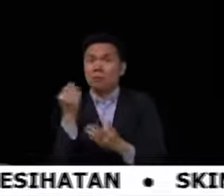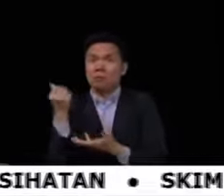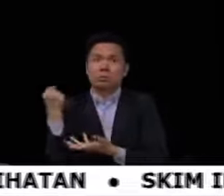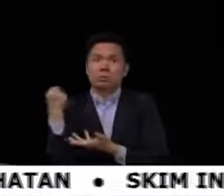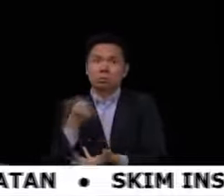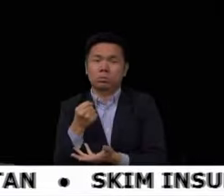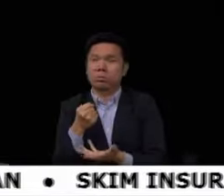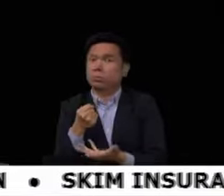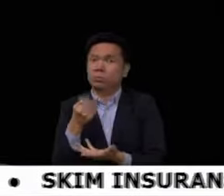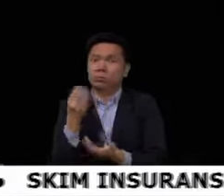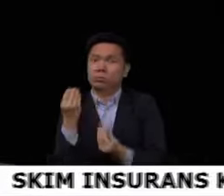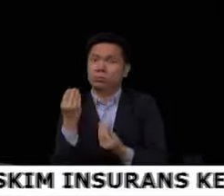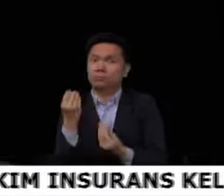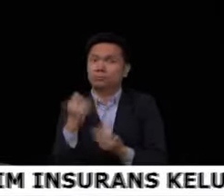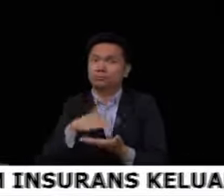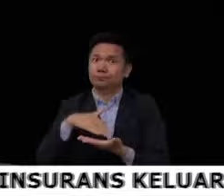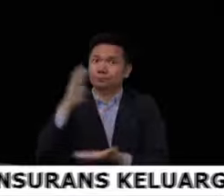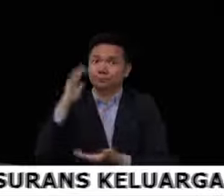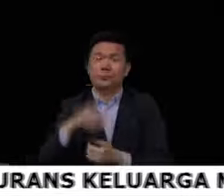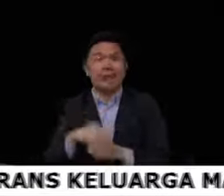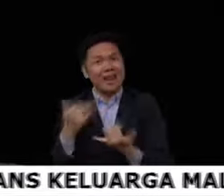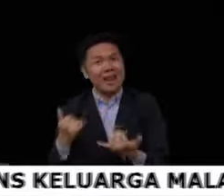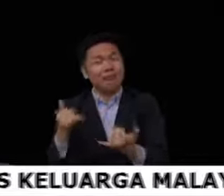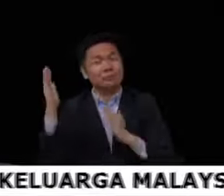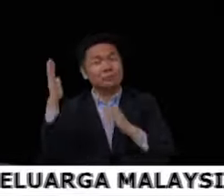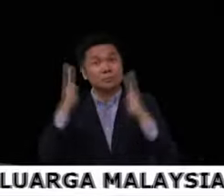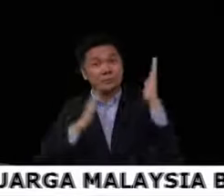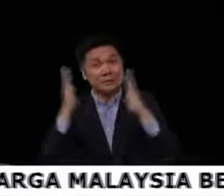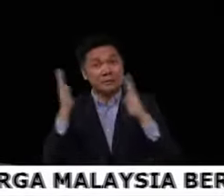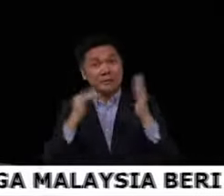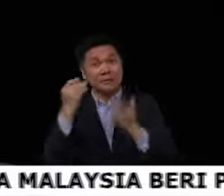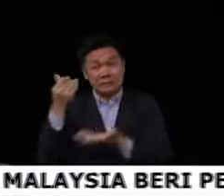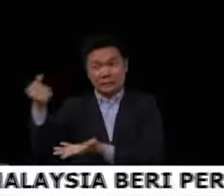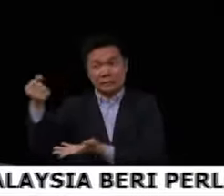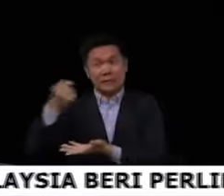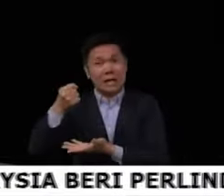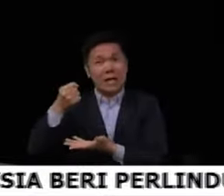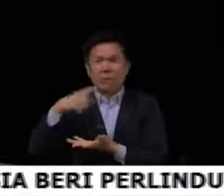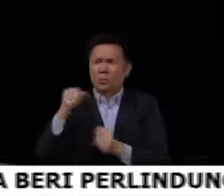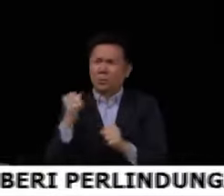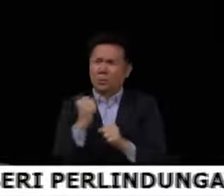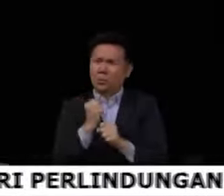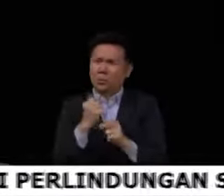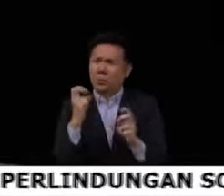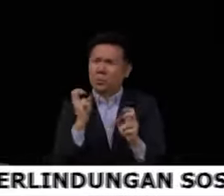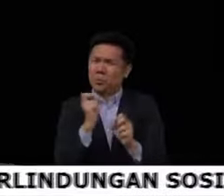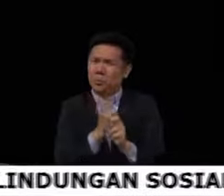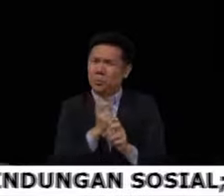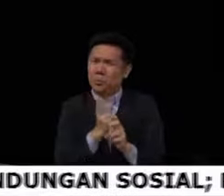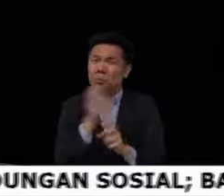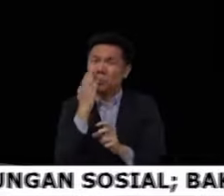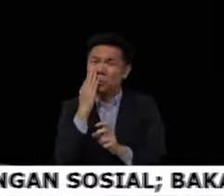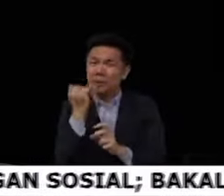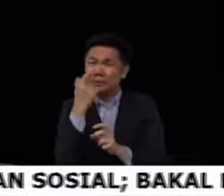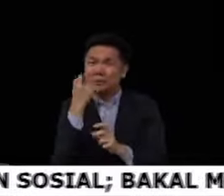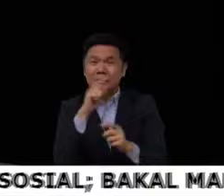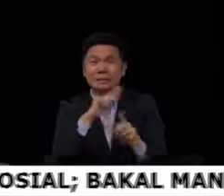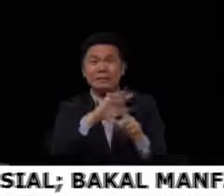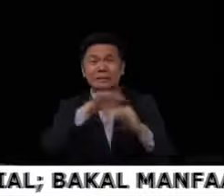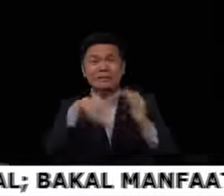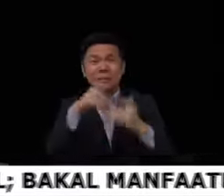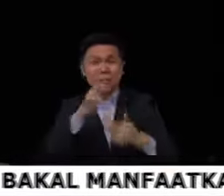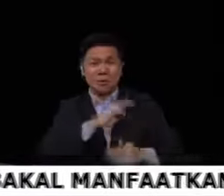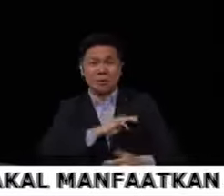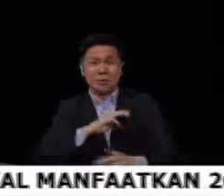dan kita sudah bahwa Dedi negara kita pun dari segi produk kan dianya agak mencoba sebab setiap kemudian